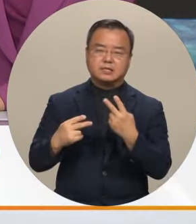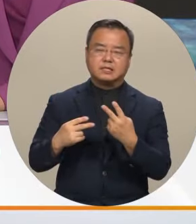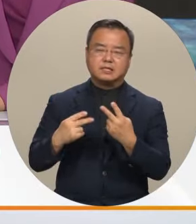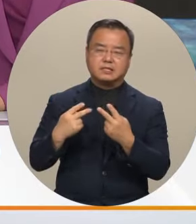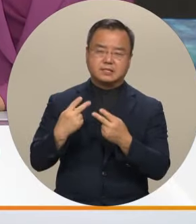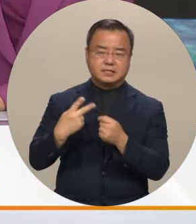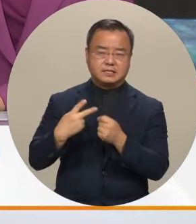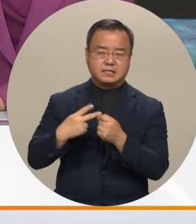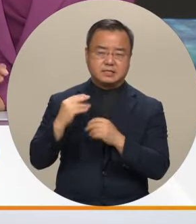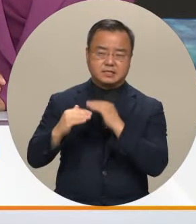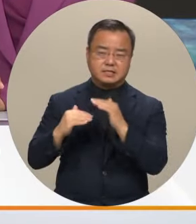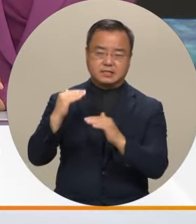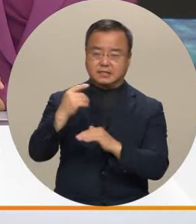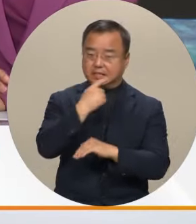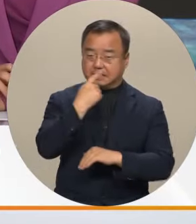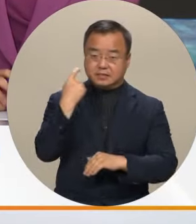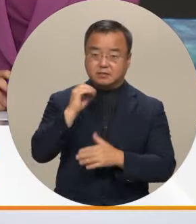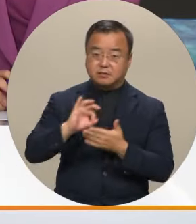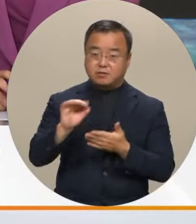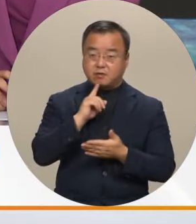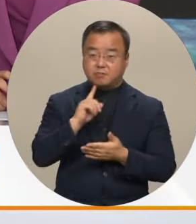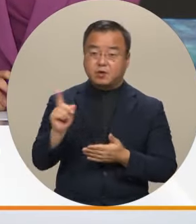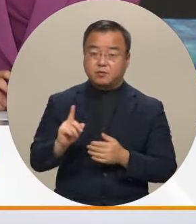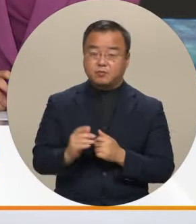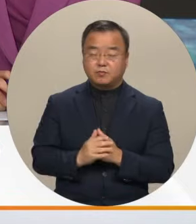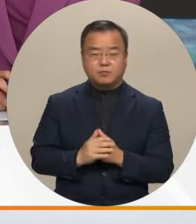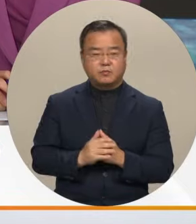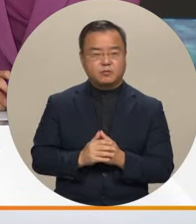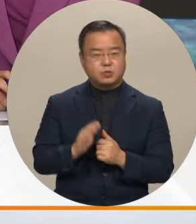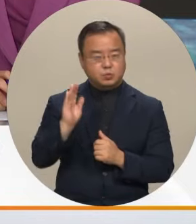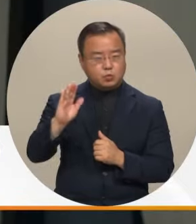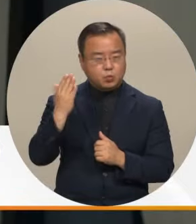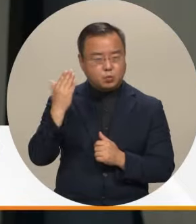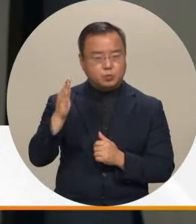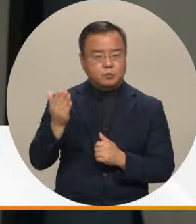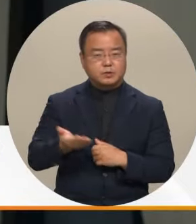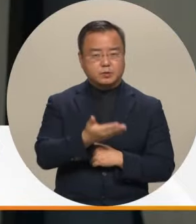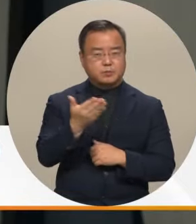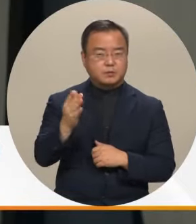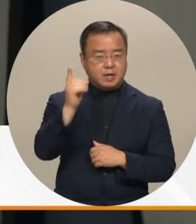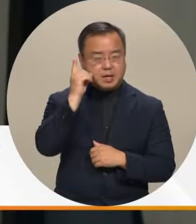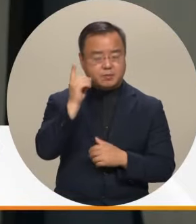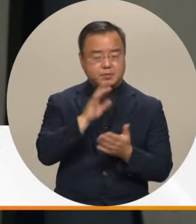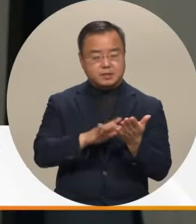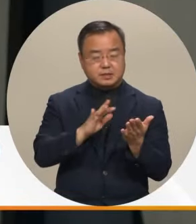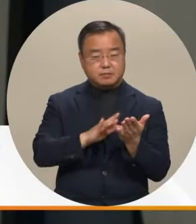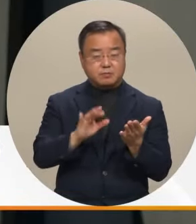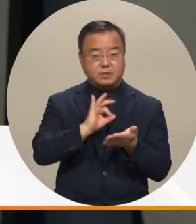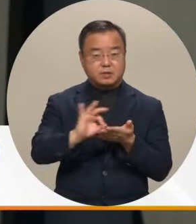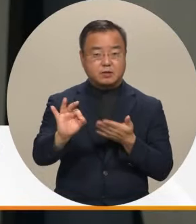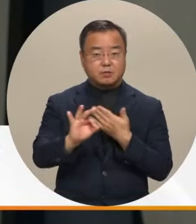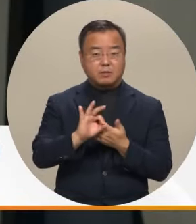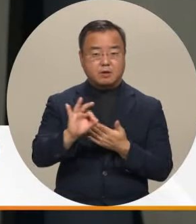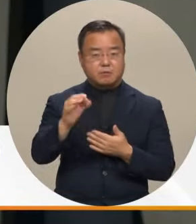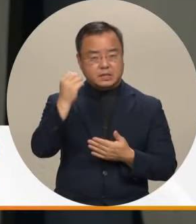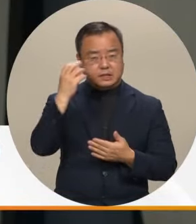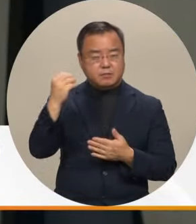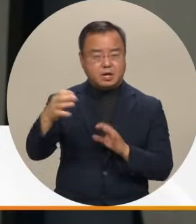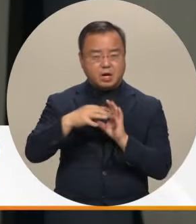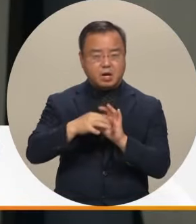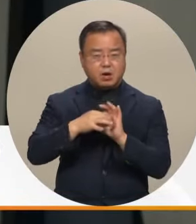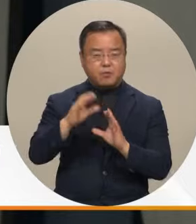밝혔습니다 어떻게 보십니까 충분할까요 어 원래 요즘에 이제 여러분들이 뭐 휴대폰 같은 걸 쓰게 되면 어 이상한데 끝나면